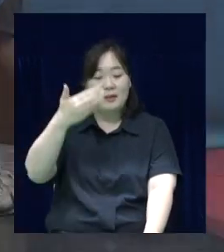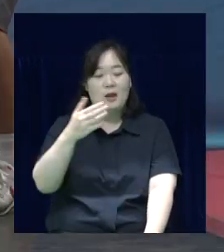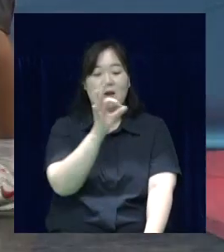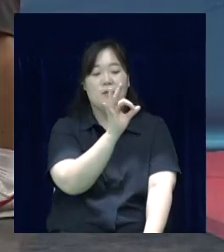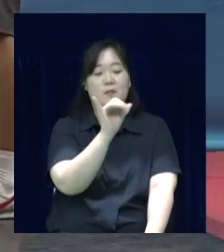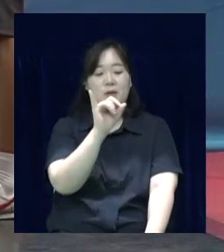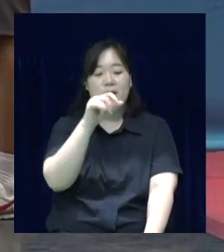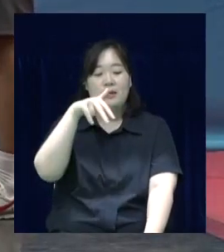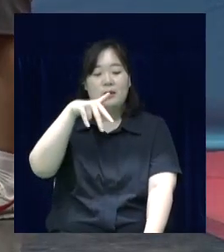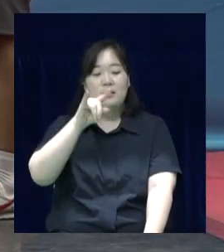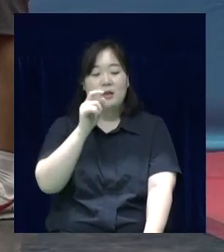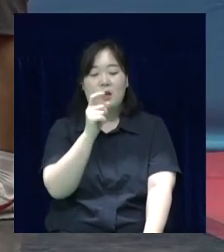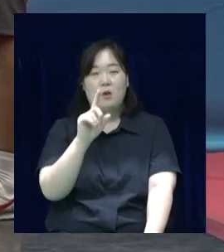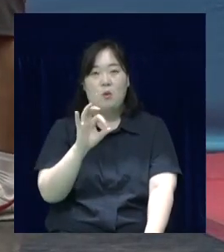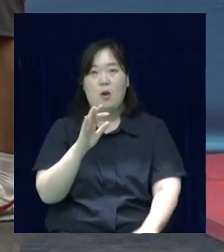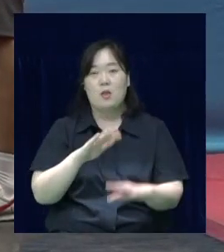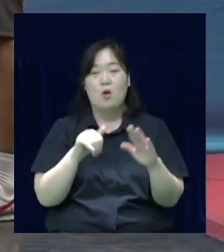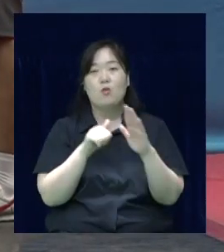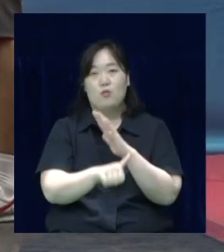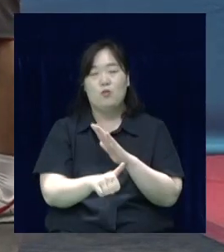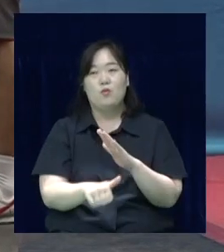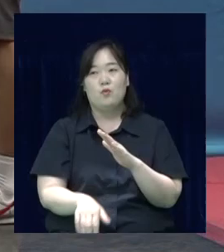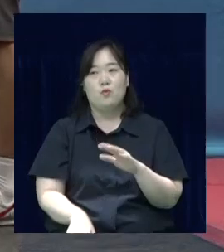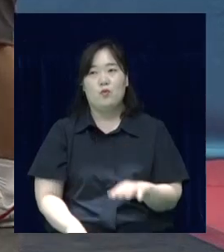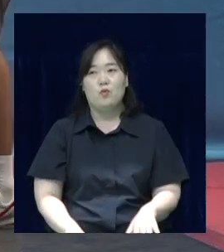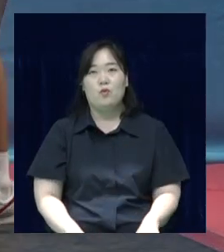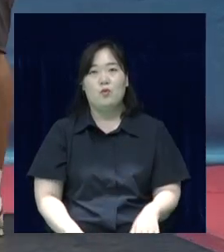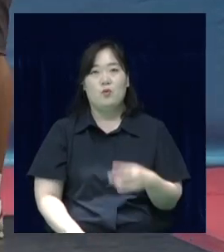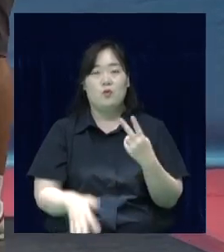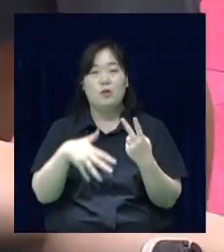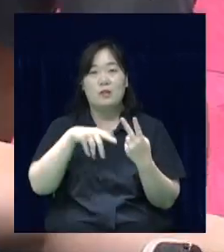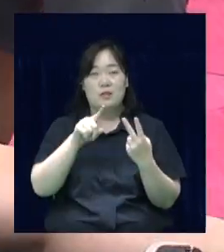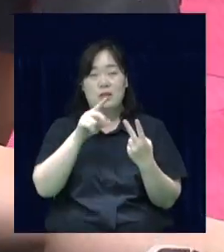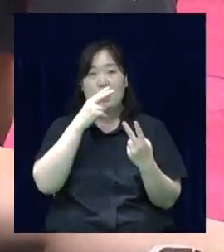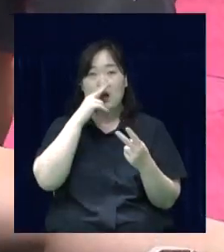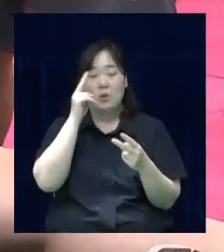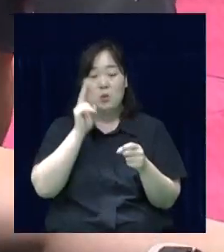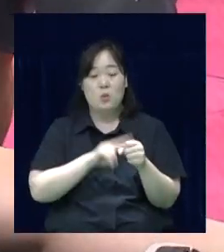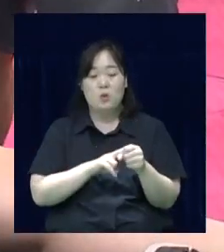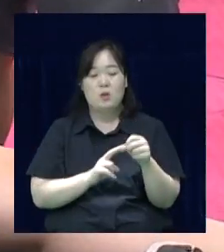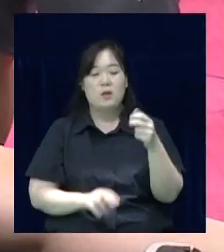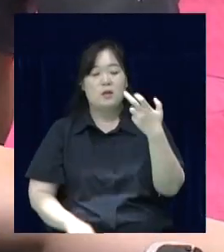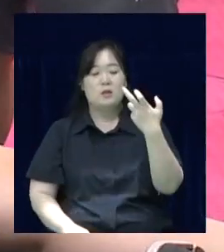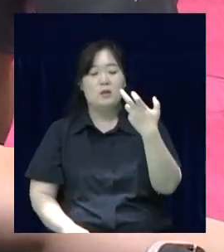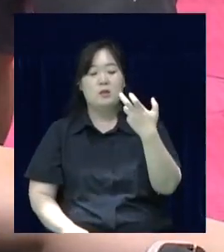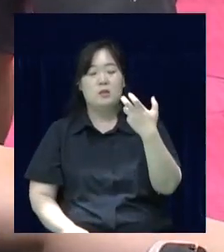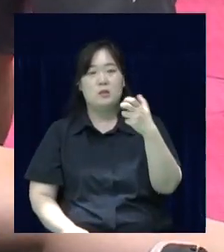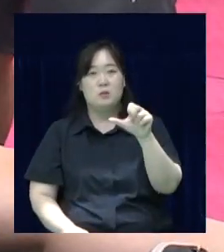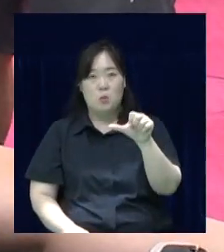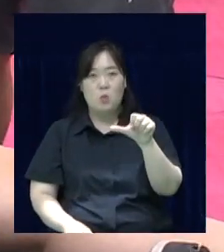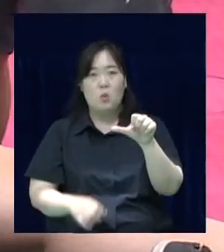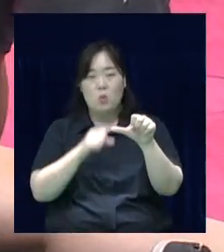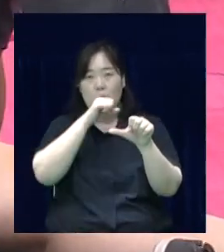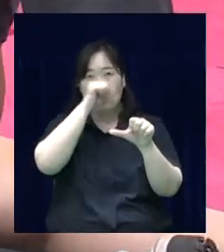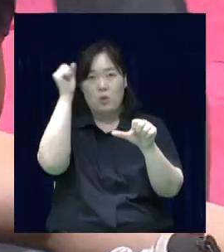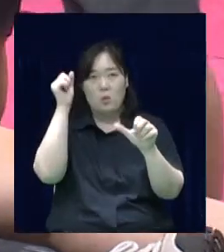선수가 3차 시도를 이어가겠습니다. 앞서 두 번째 시도에서 75kg을 일단 성공시킨 이재관